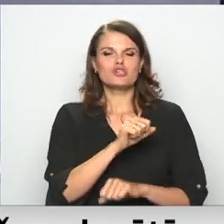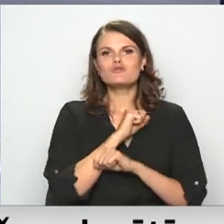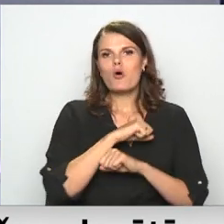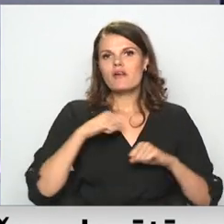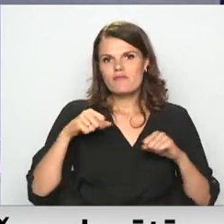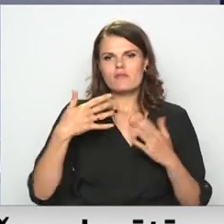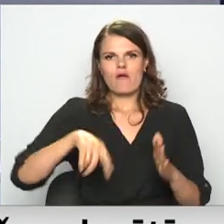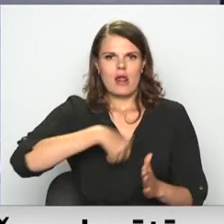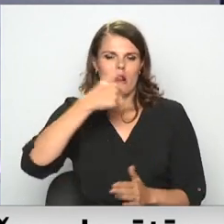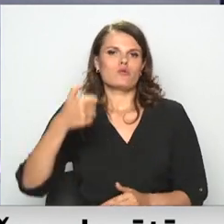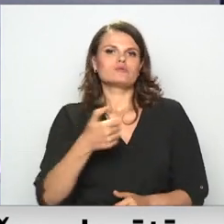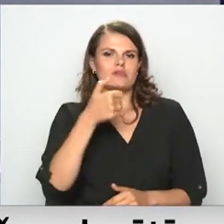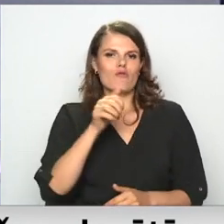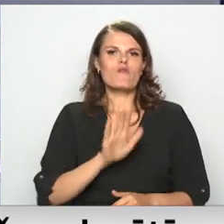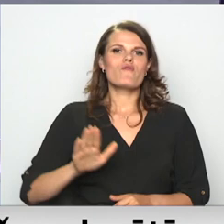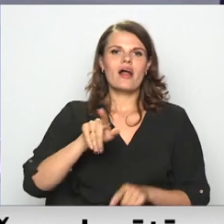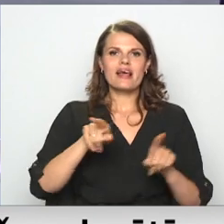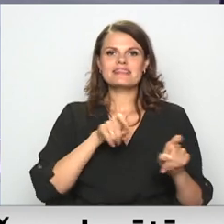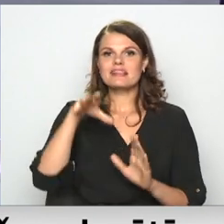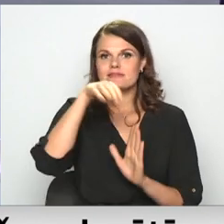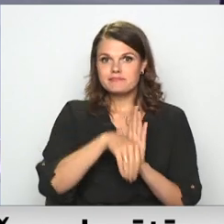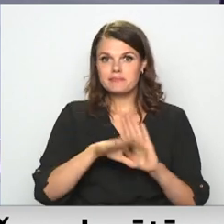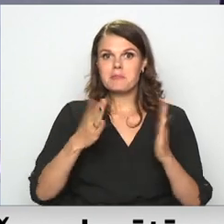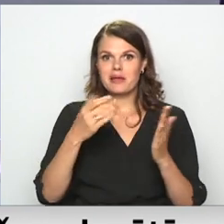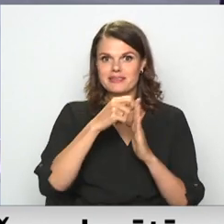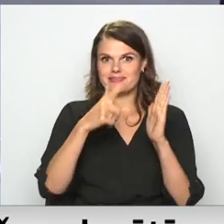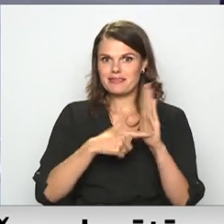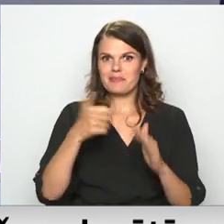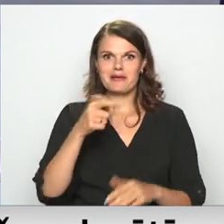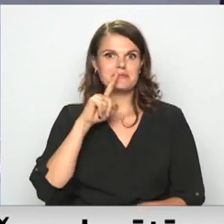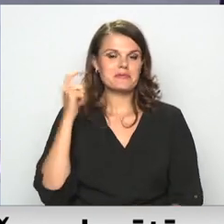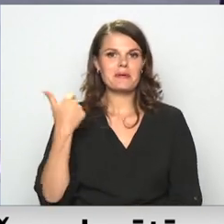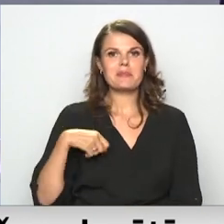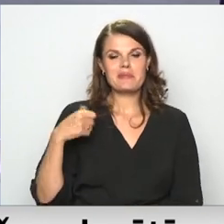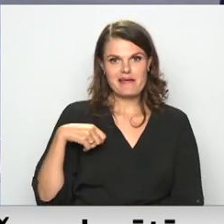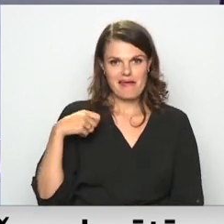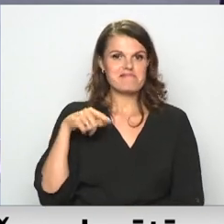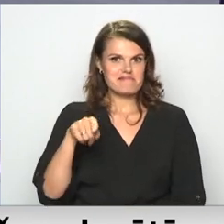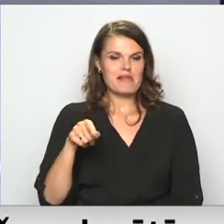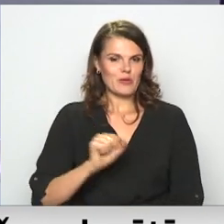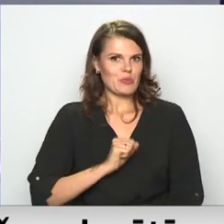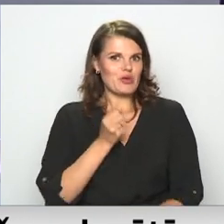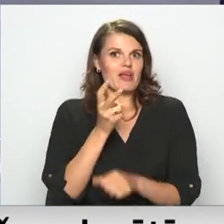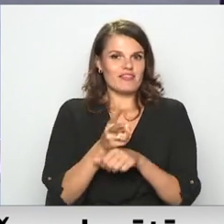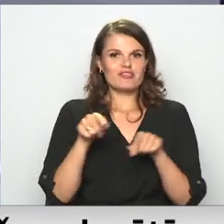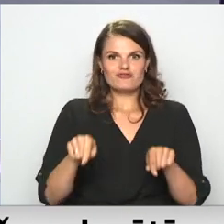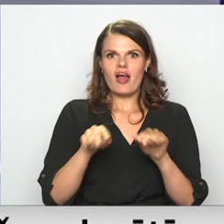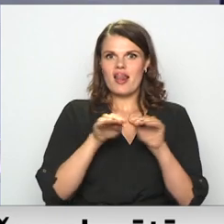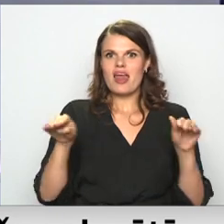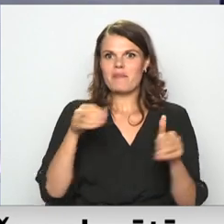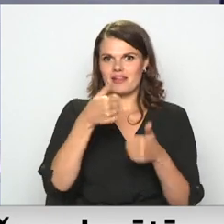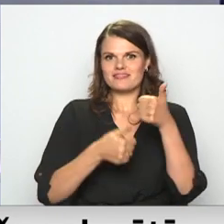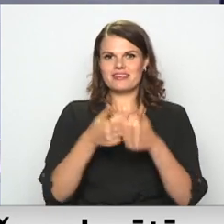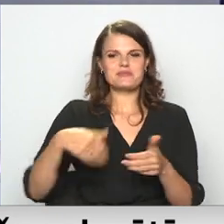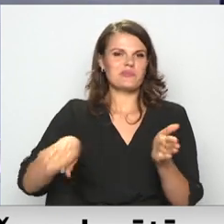vairākus gadus ir valsts izlases sastāvā. Taču 17 gadu vecajai meitenei šis būs izaicinājums, jo šāda līmeņa